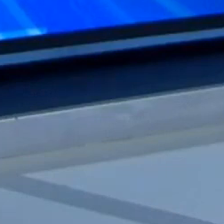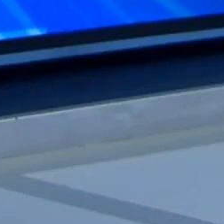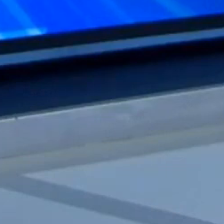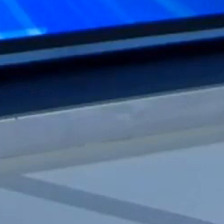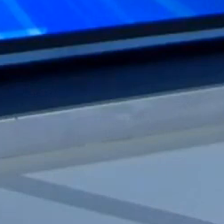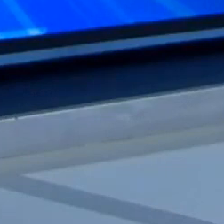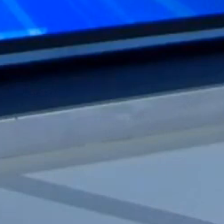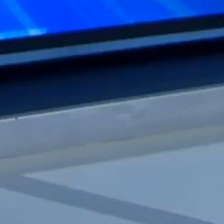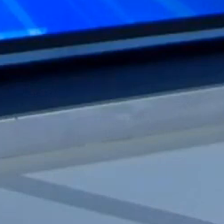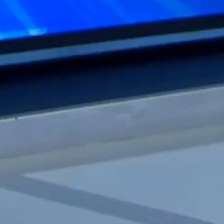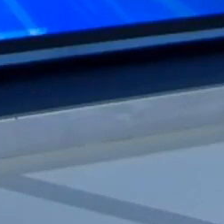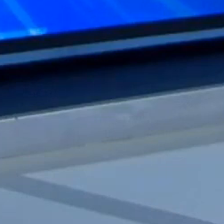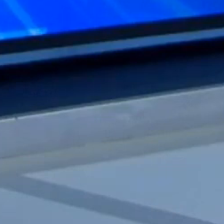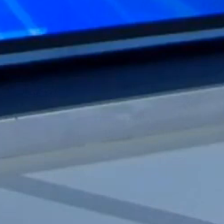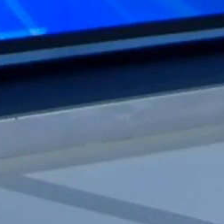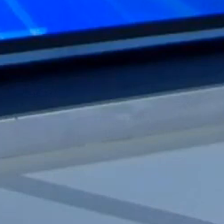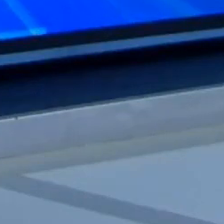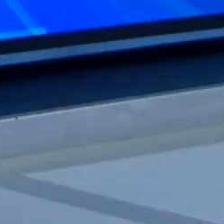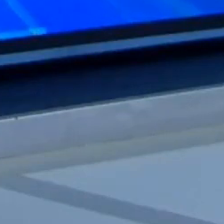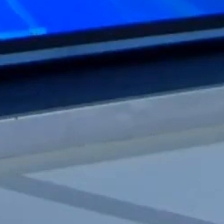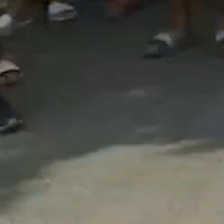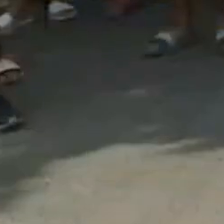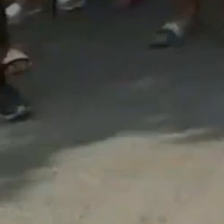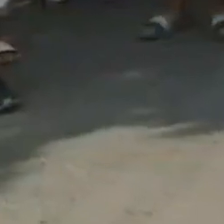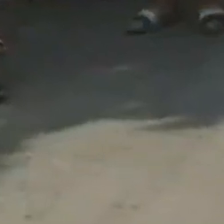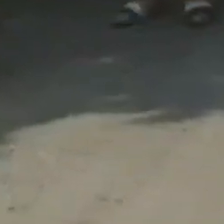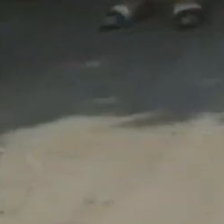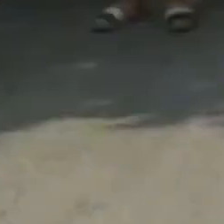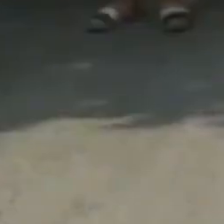nito. Saksi, si Salima Refran.